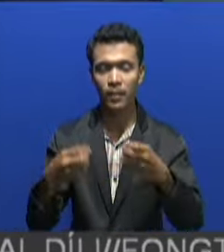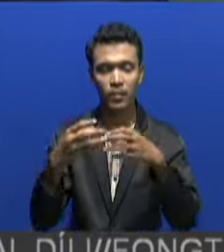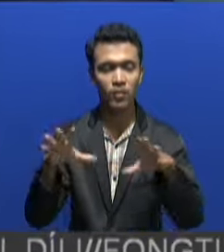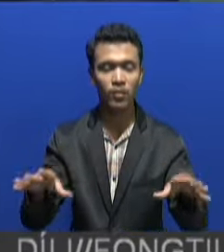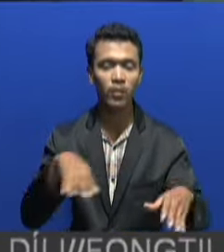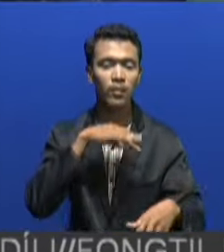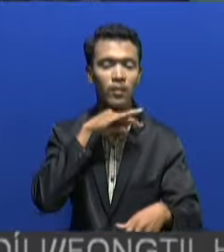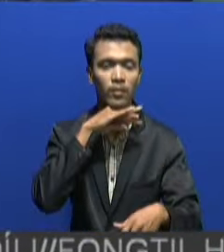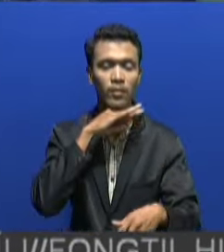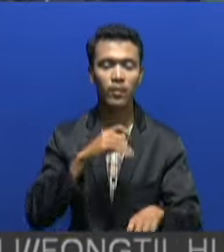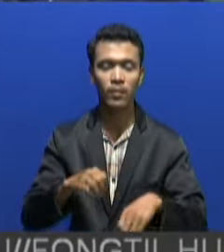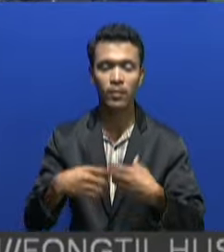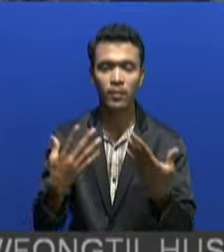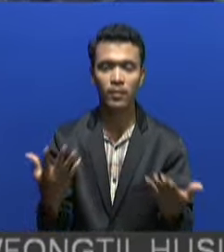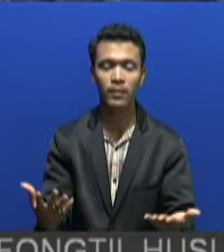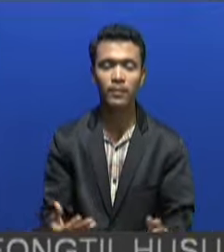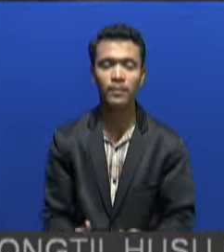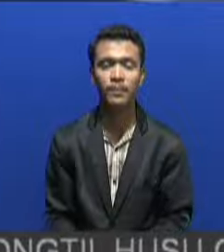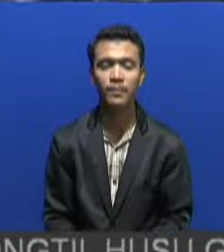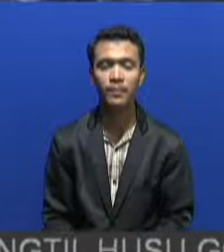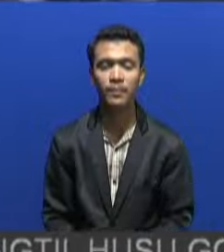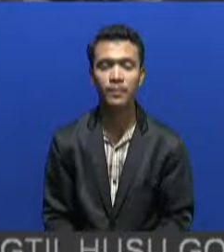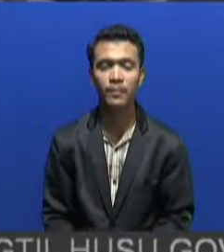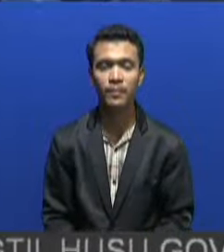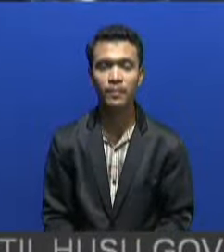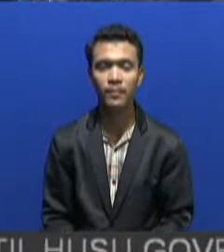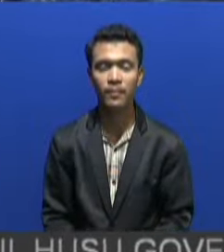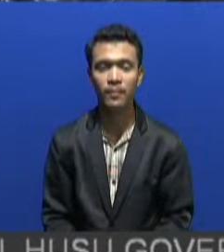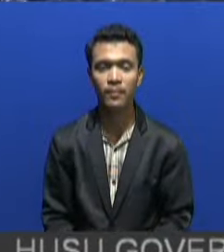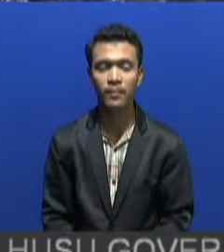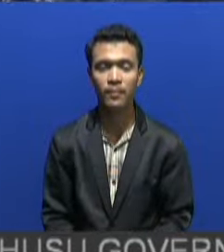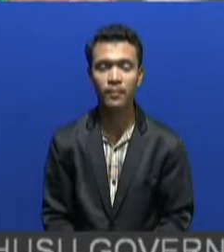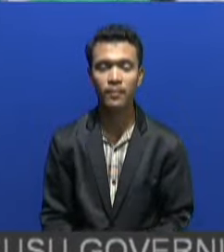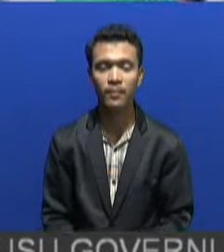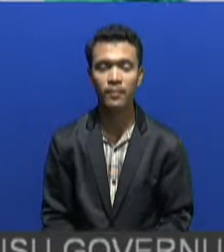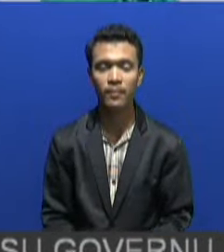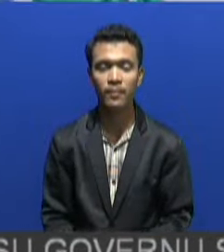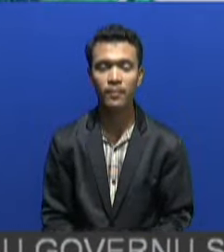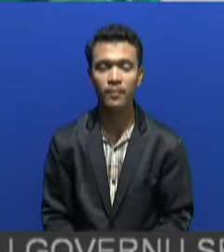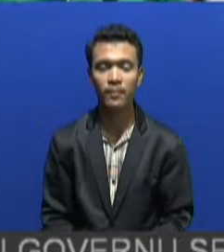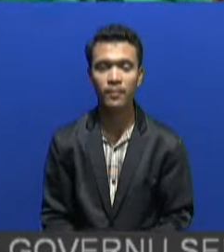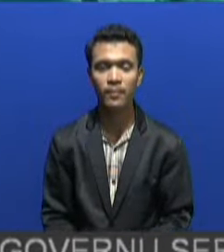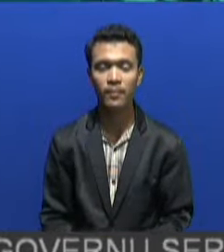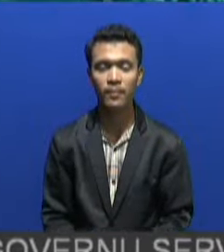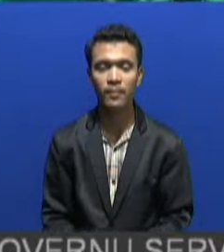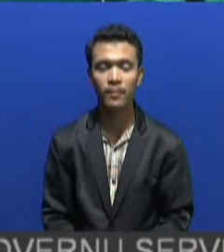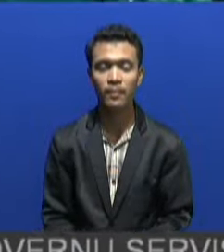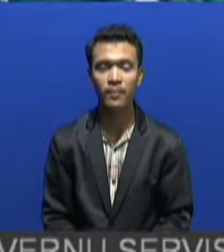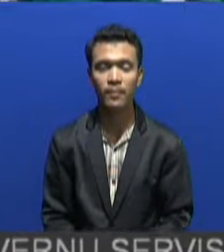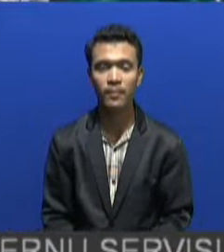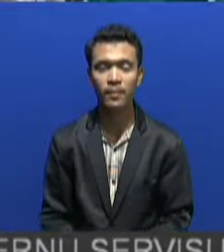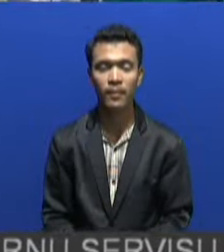par bele fasilita botsin servisu bele tulu bak kareta karik bele hak mani to botsin servisu nah idene ami biasa